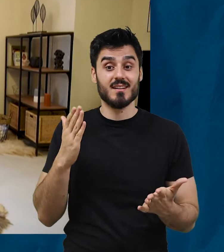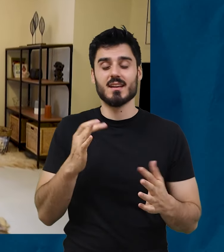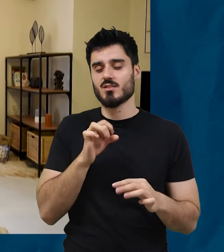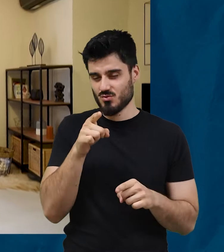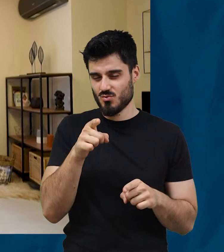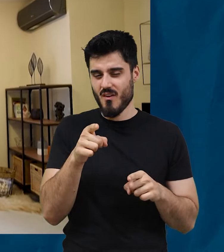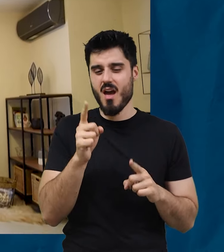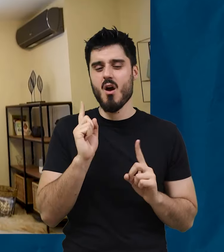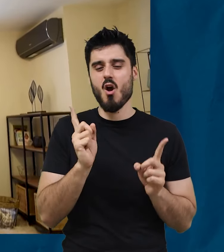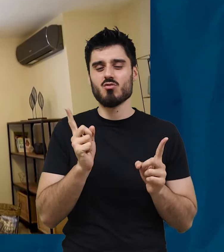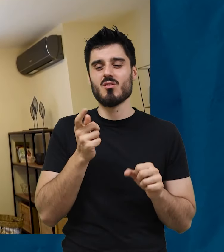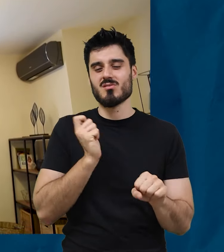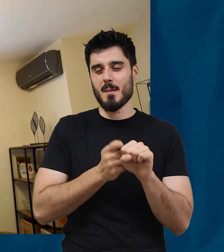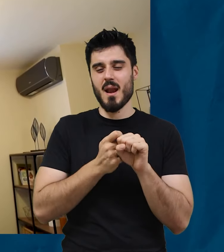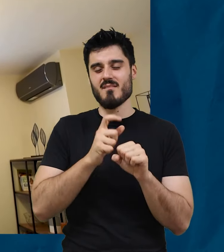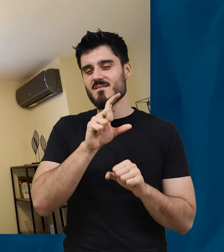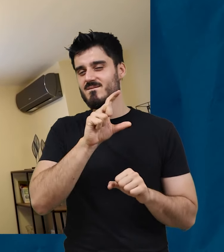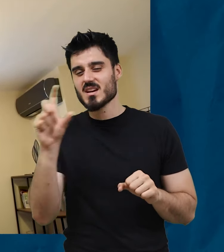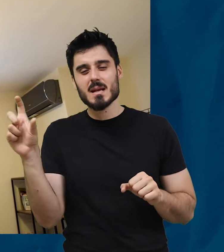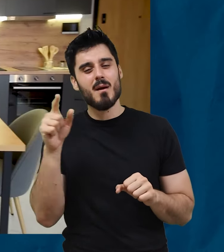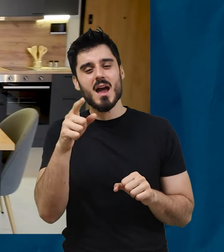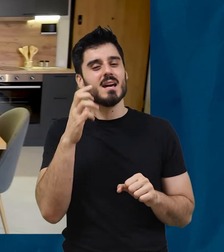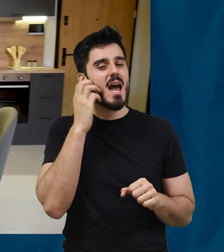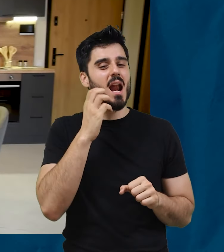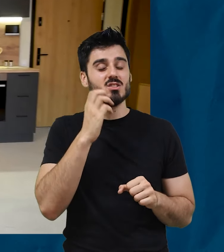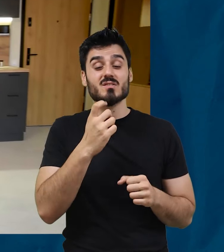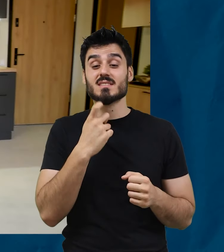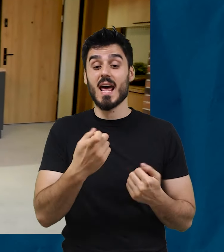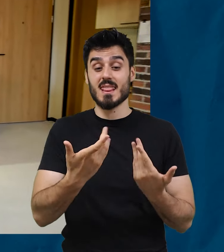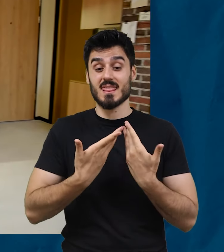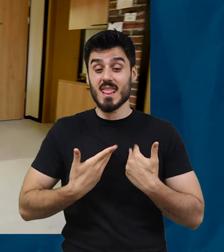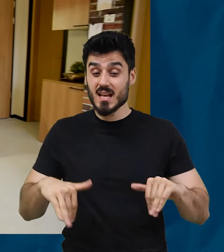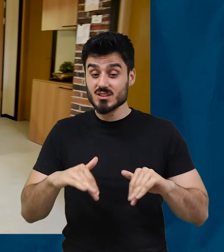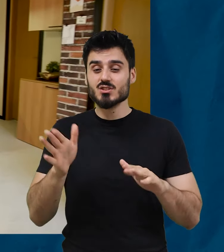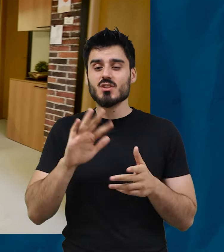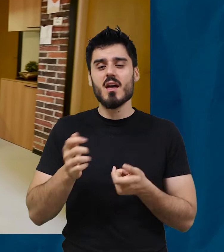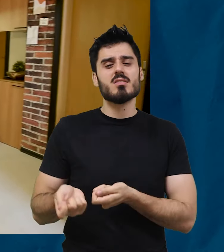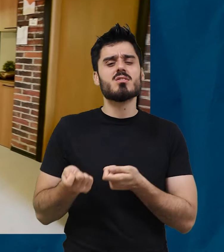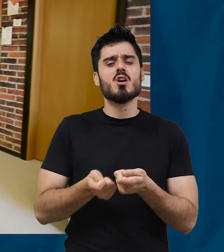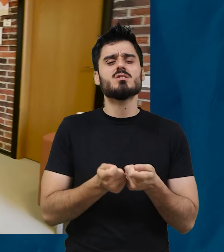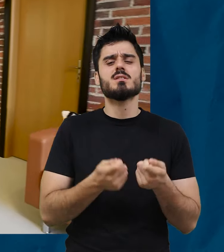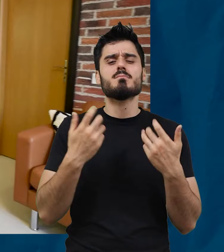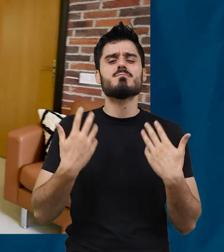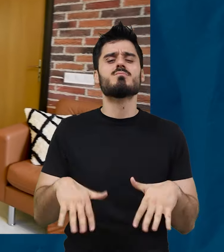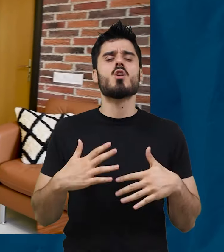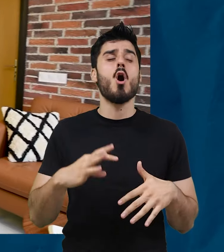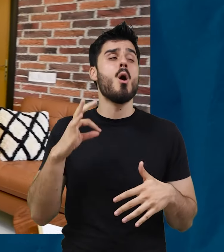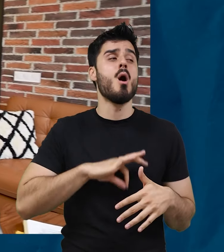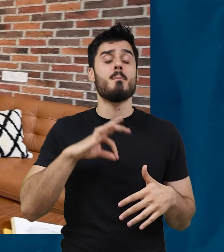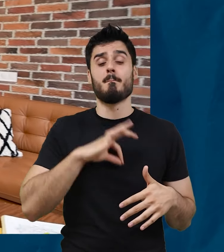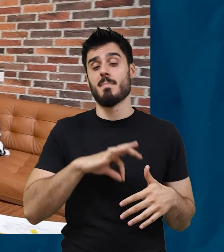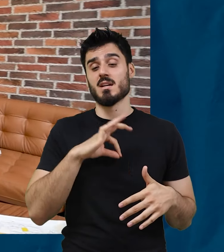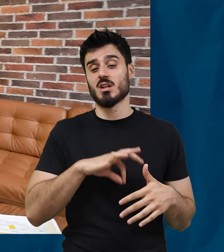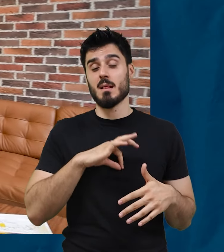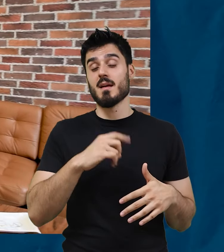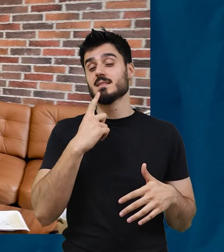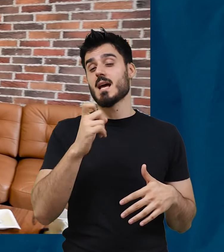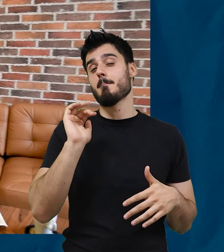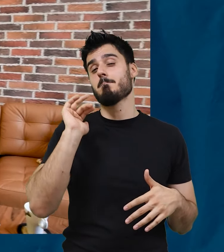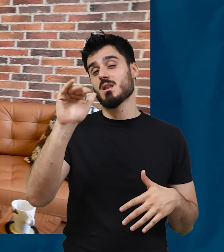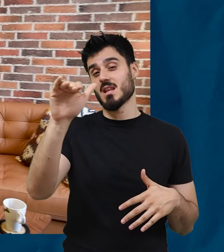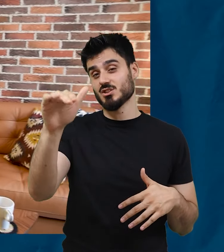Това, което е извършила фирмата Караджов, за нас ще ни донесе много изгоди в бъдеще,